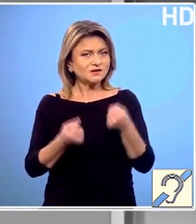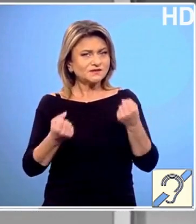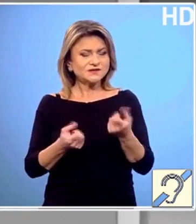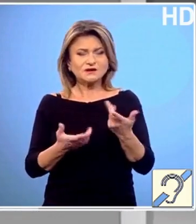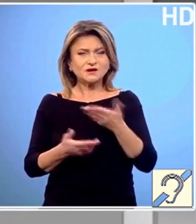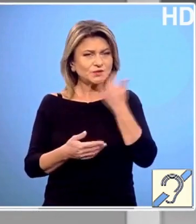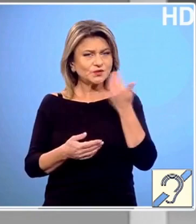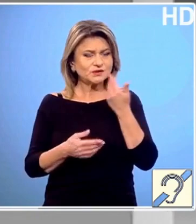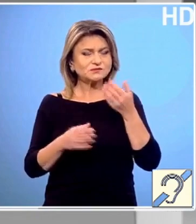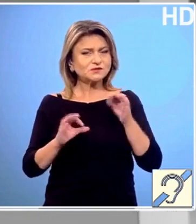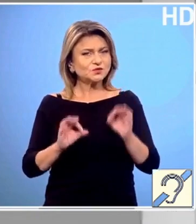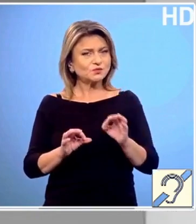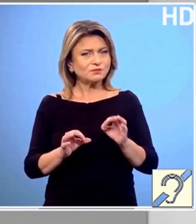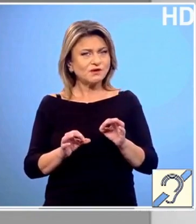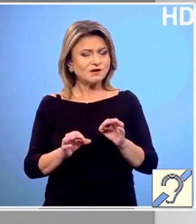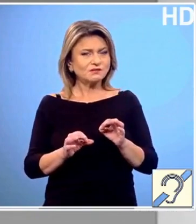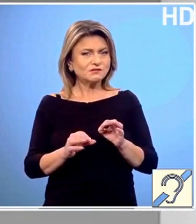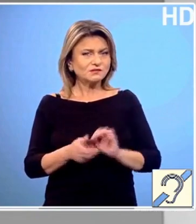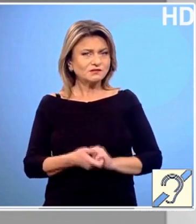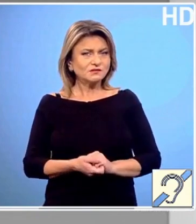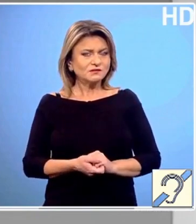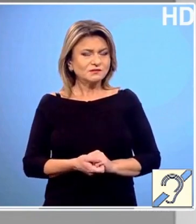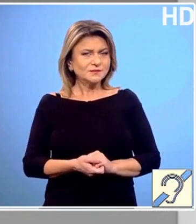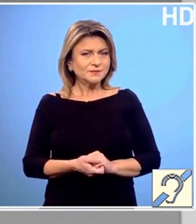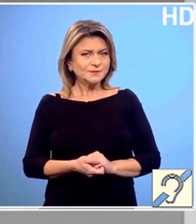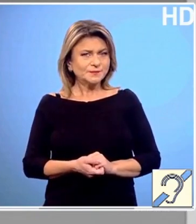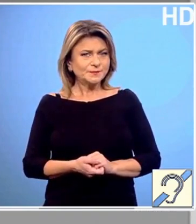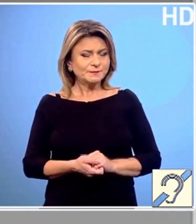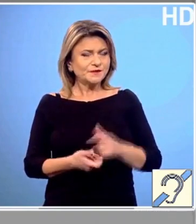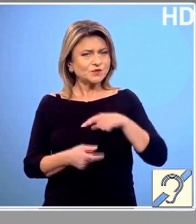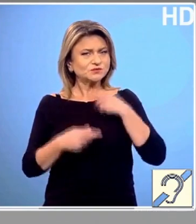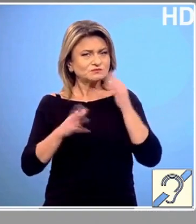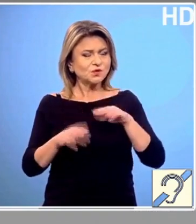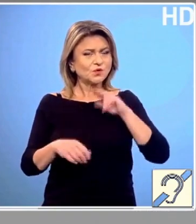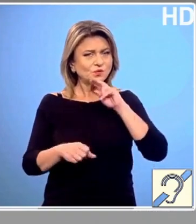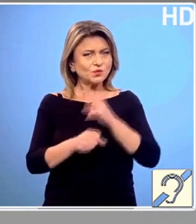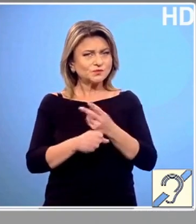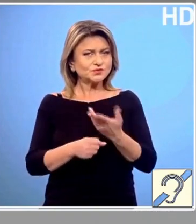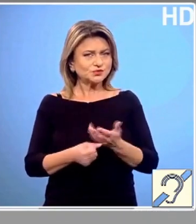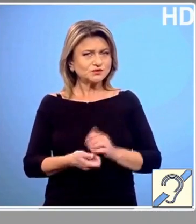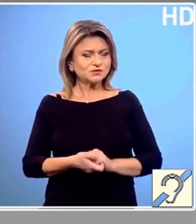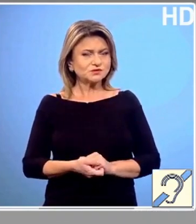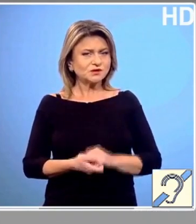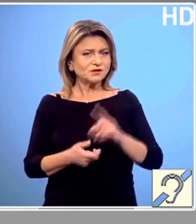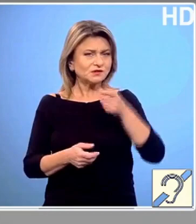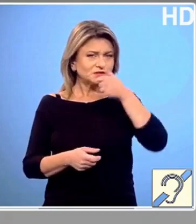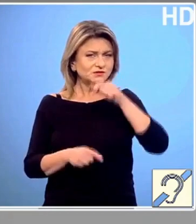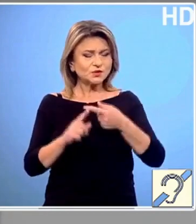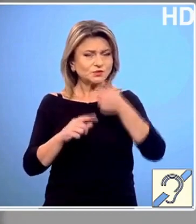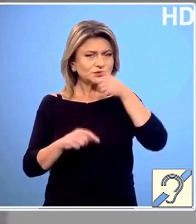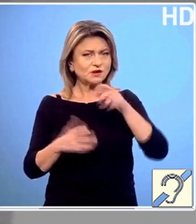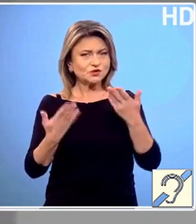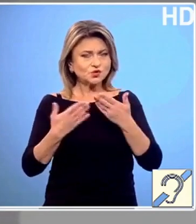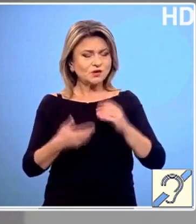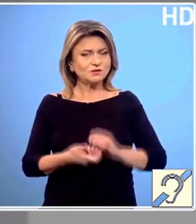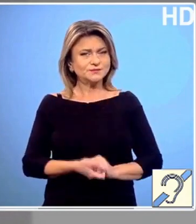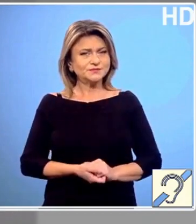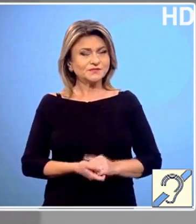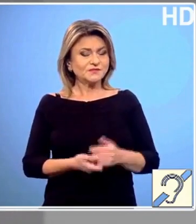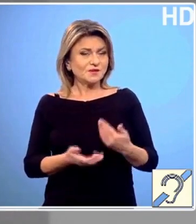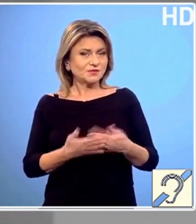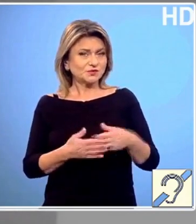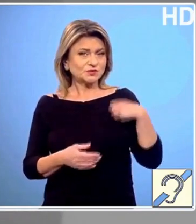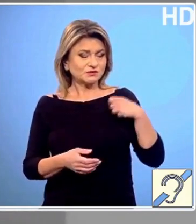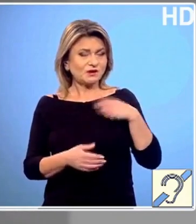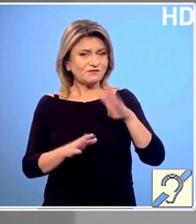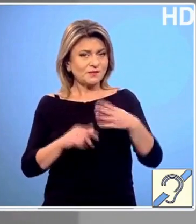țin doar de actul de învățământ sau subiectele obișnuite pe care le întâlnim de zi cu zi la școală. Avem pentru premiere 4